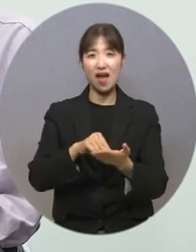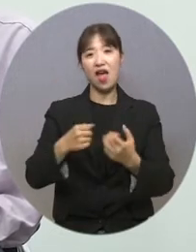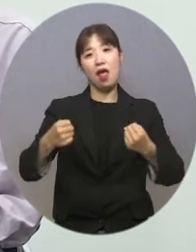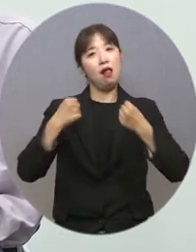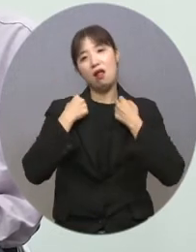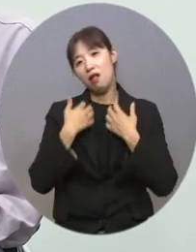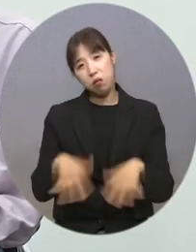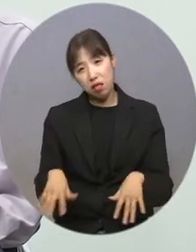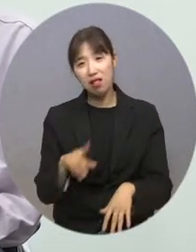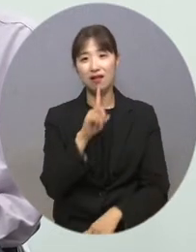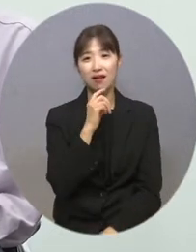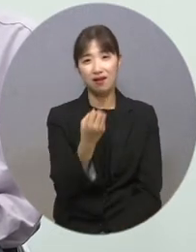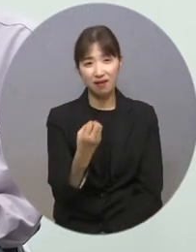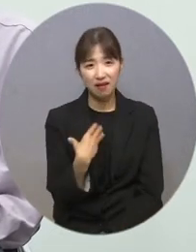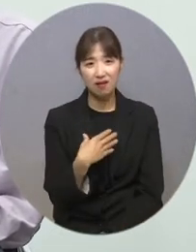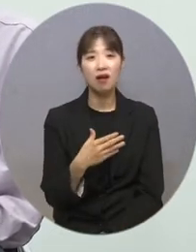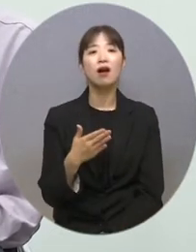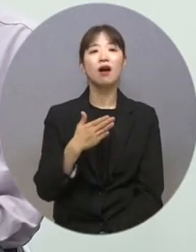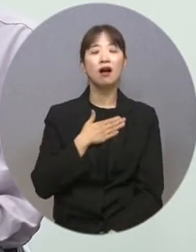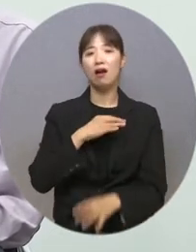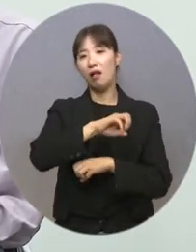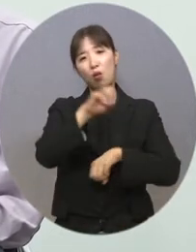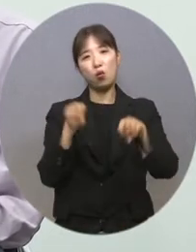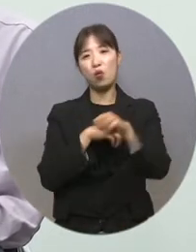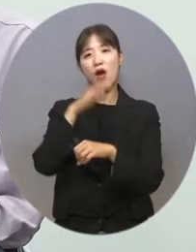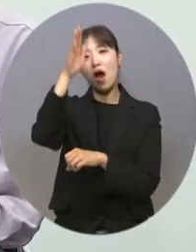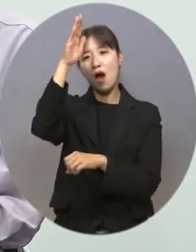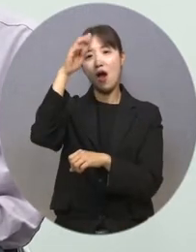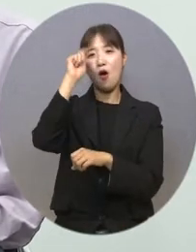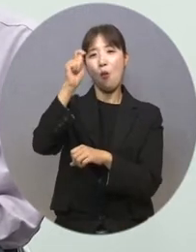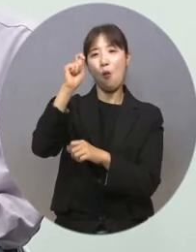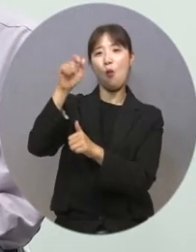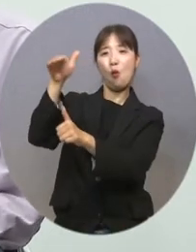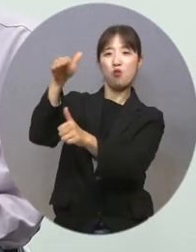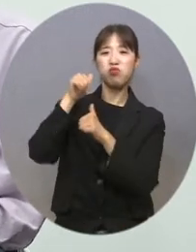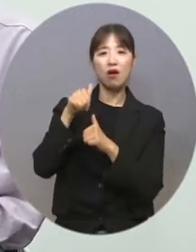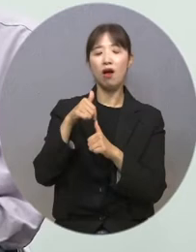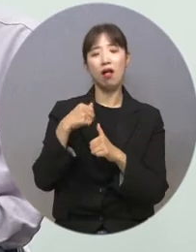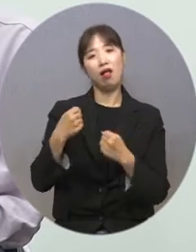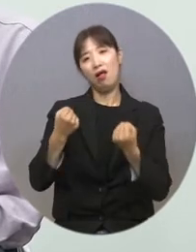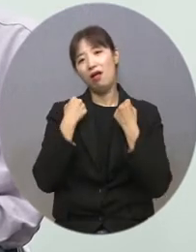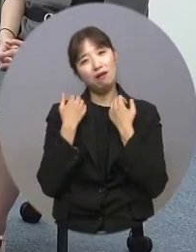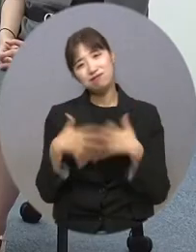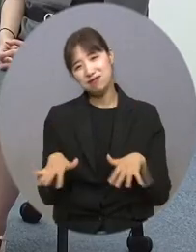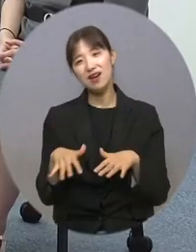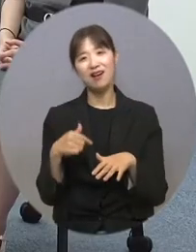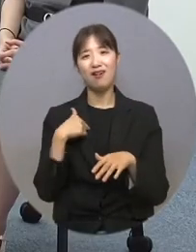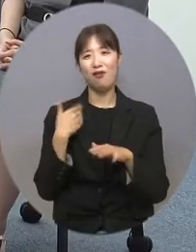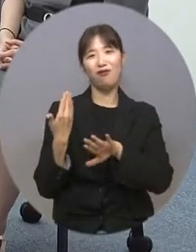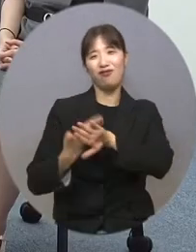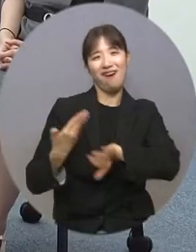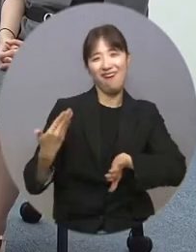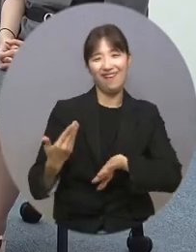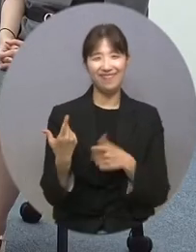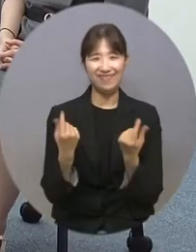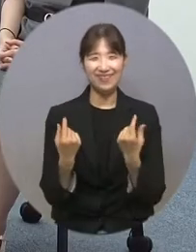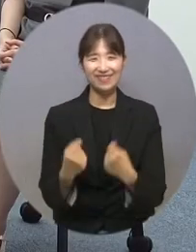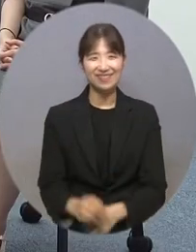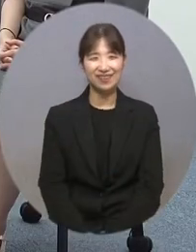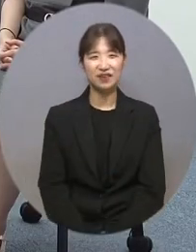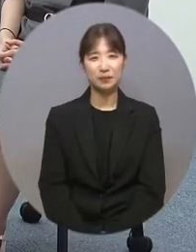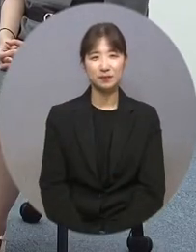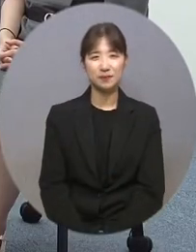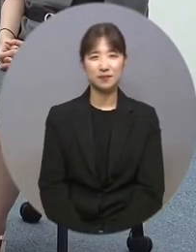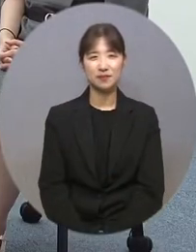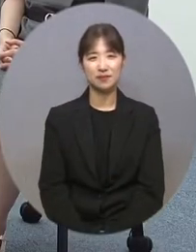소개 된다고 하셨잖아요 저는 콜택시 베타 며 에너지가 소비될 넣어 되게 상반된 에요 그렇죠 그래요 아 어